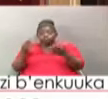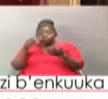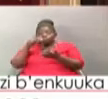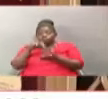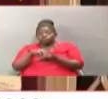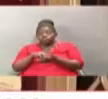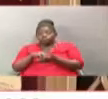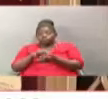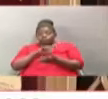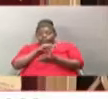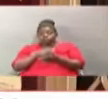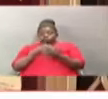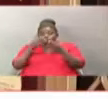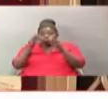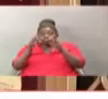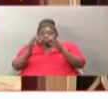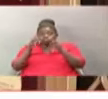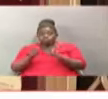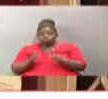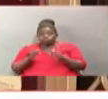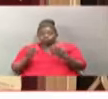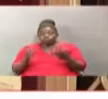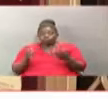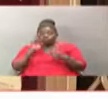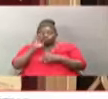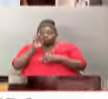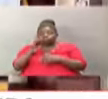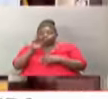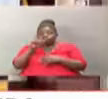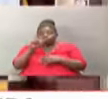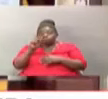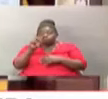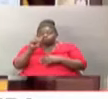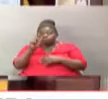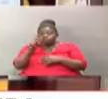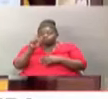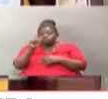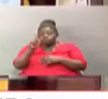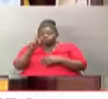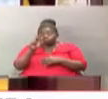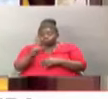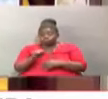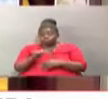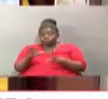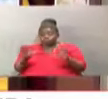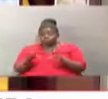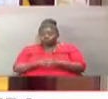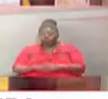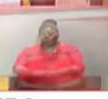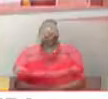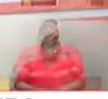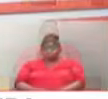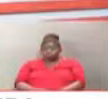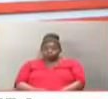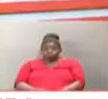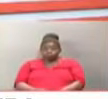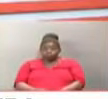tusitukiramu n'ebyaffe byonna tugenda bbeera mu nkuuka. Nze Ismail Nsubuga ku lwa Bukedde TV.